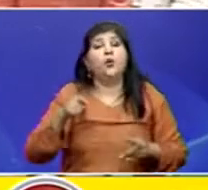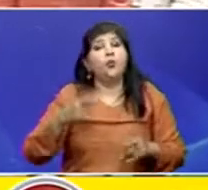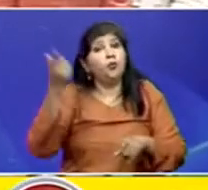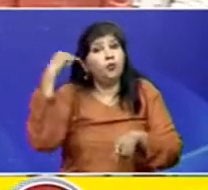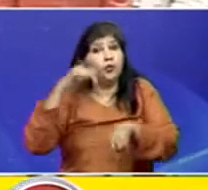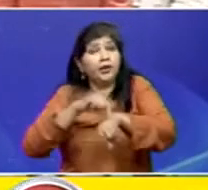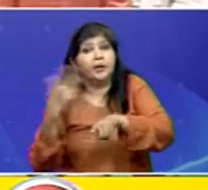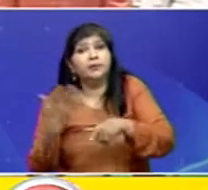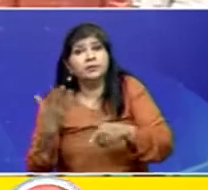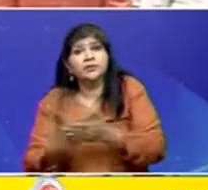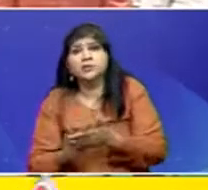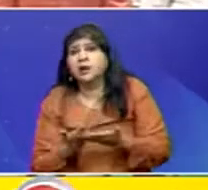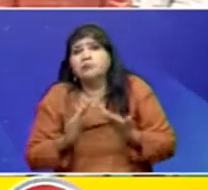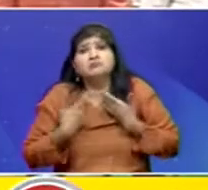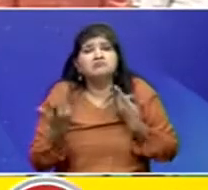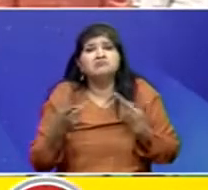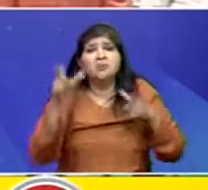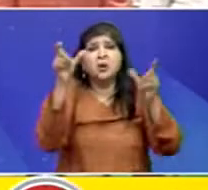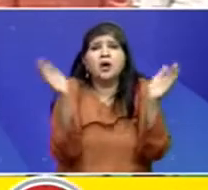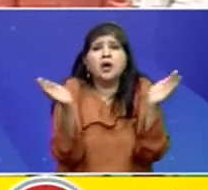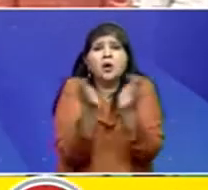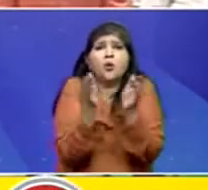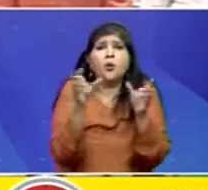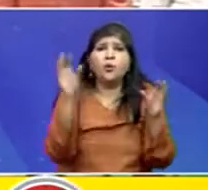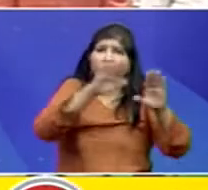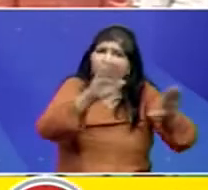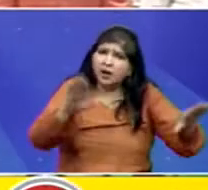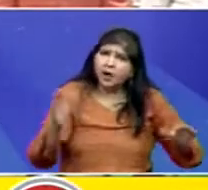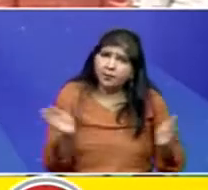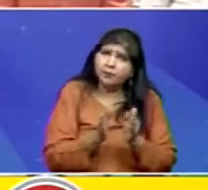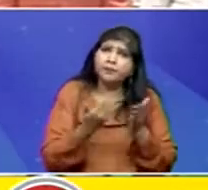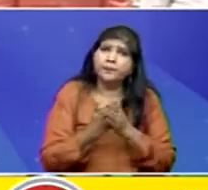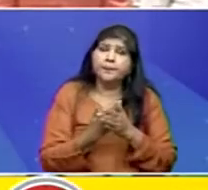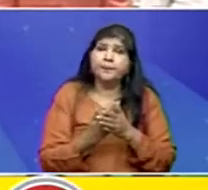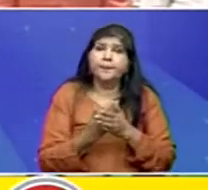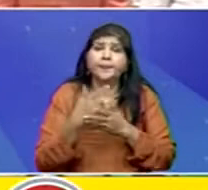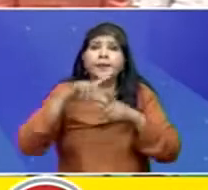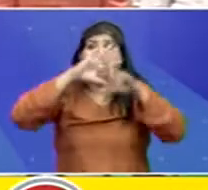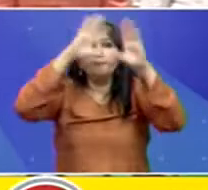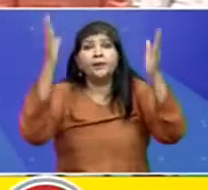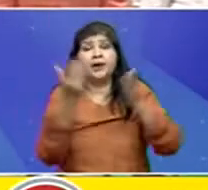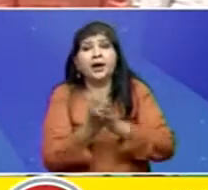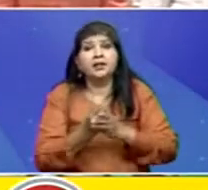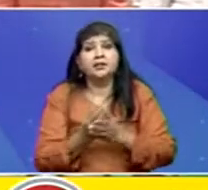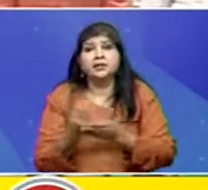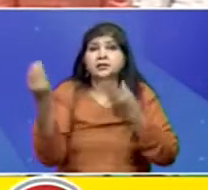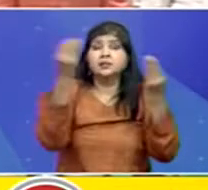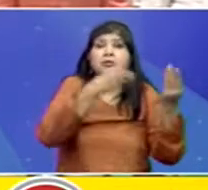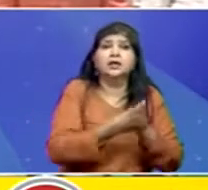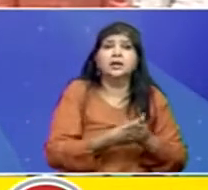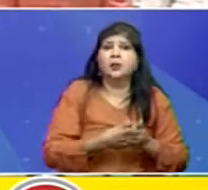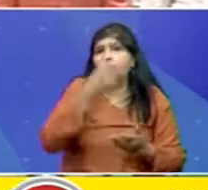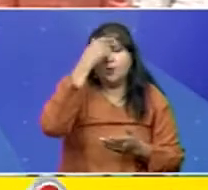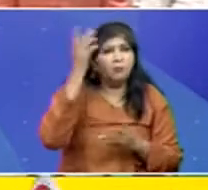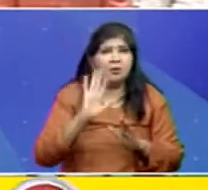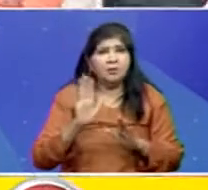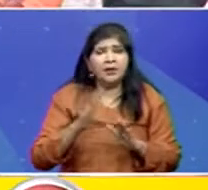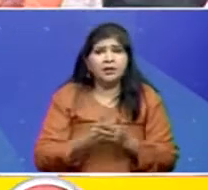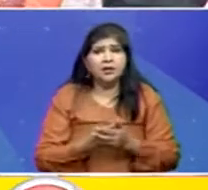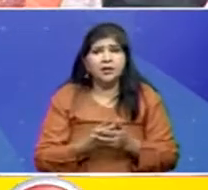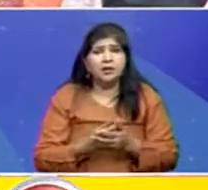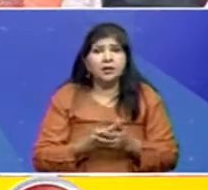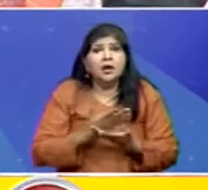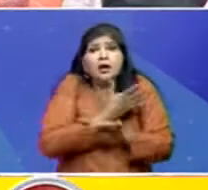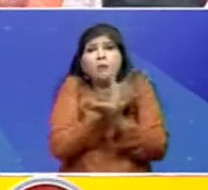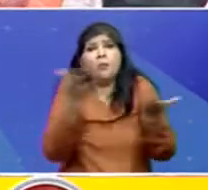समय था जब जन संग्या उतनी नहीं थी प्राकृतिक संसाधनों की किलत भी नहीं थी एक प्रकार से